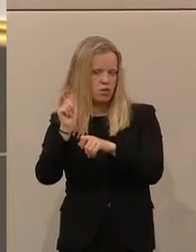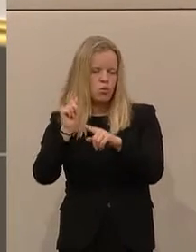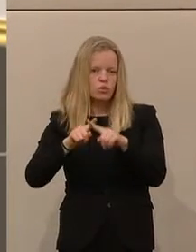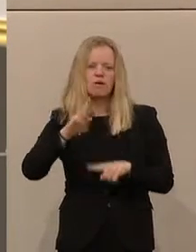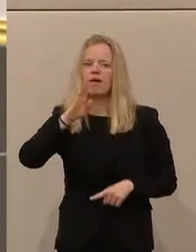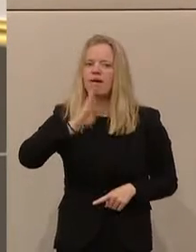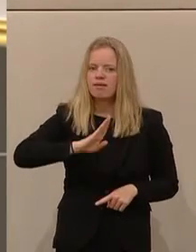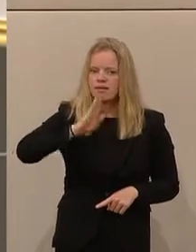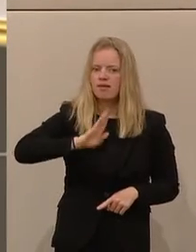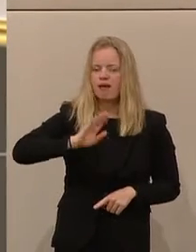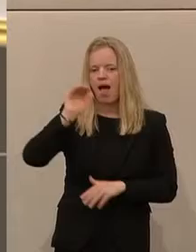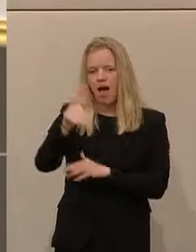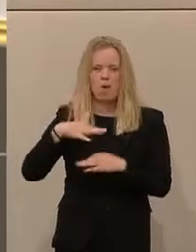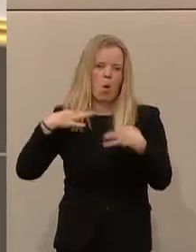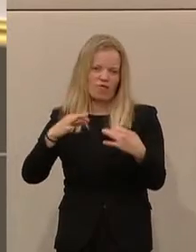Renten,